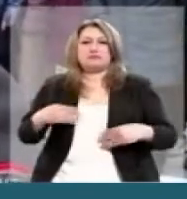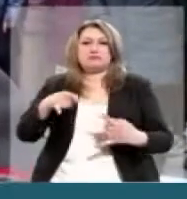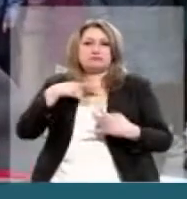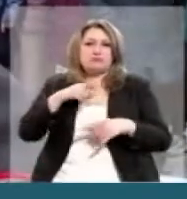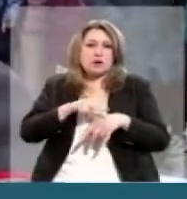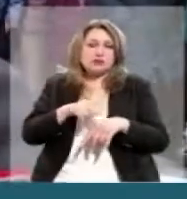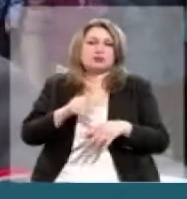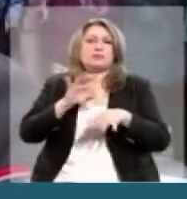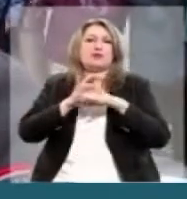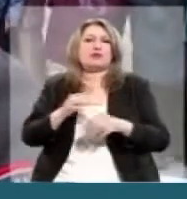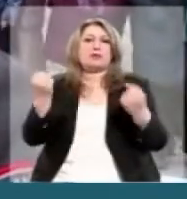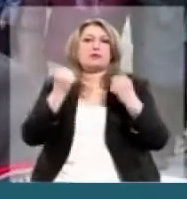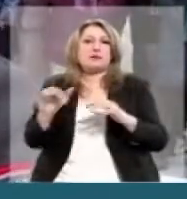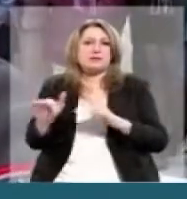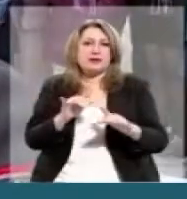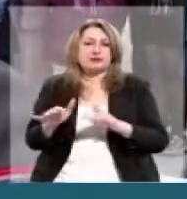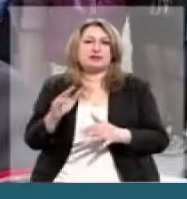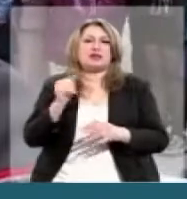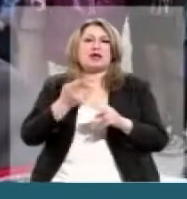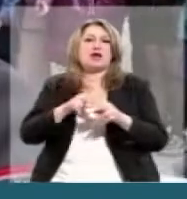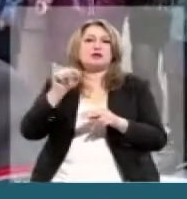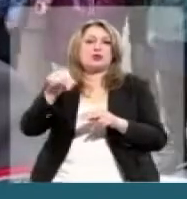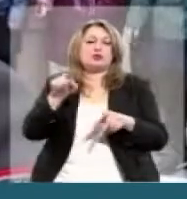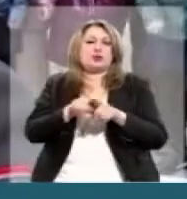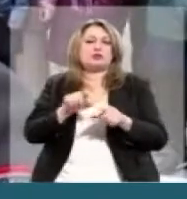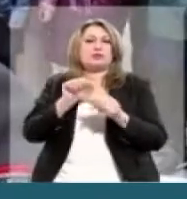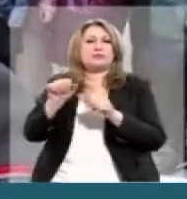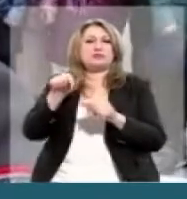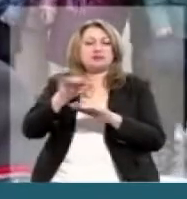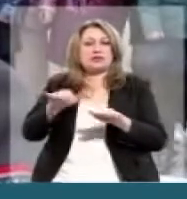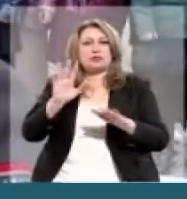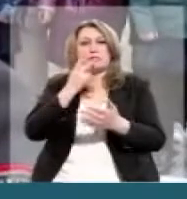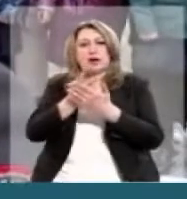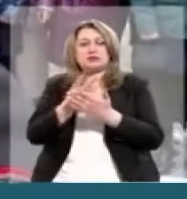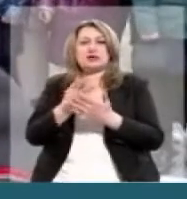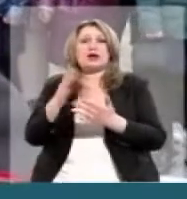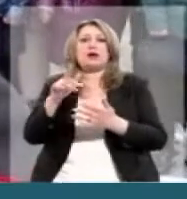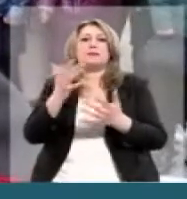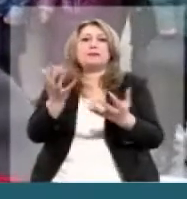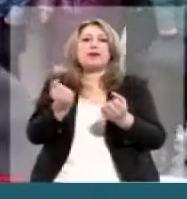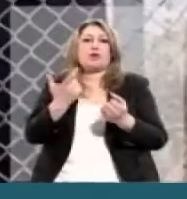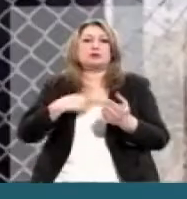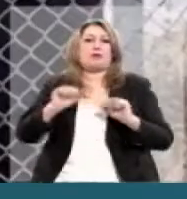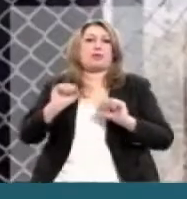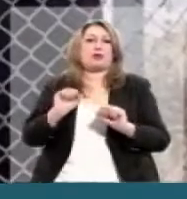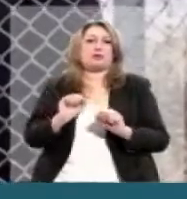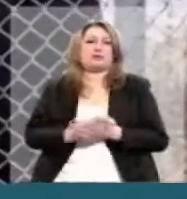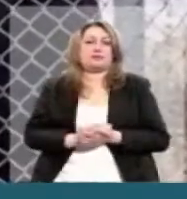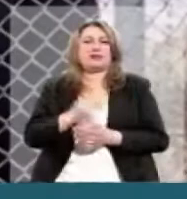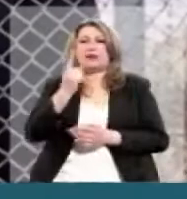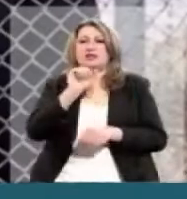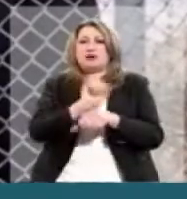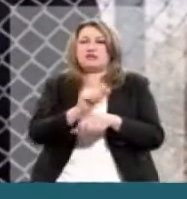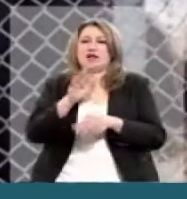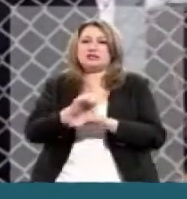полиции, проведение спортивных мероприятий, на которых также, помимо всего прочего, детям будут показывать основы приемов самообороны. Первой